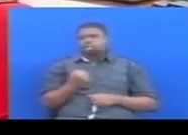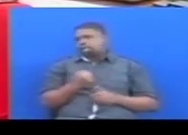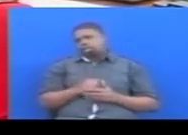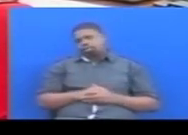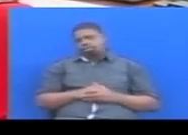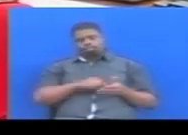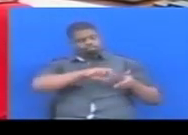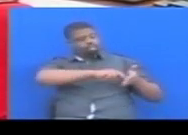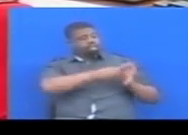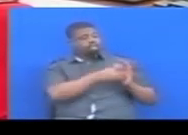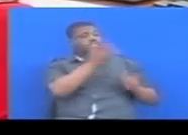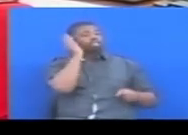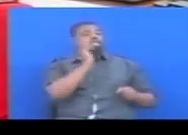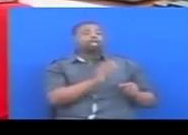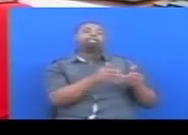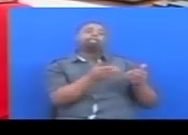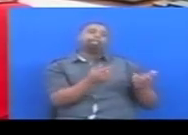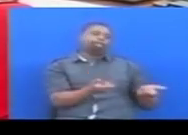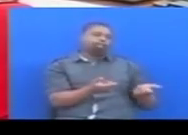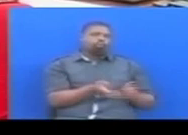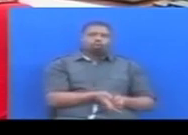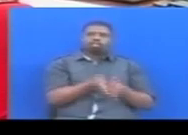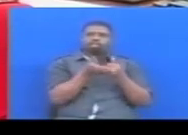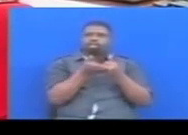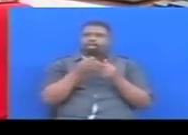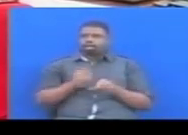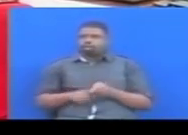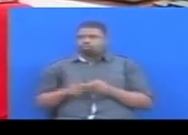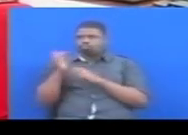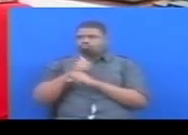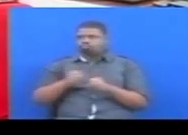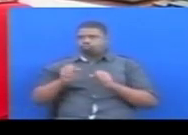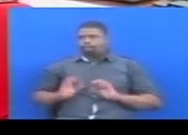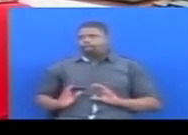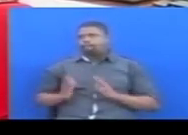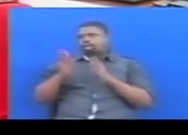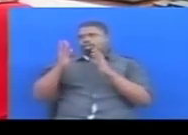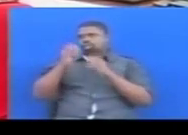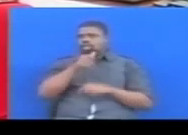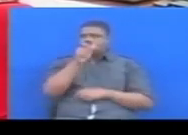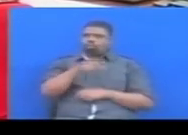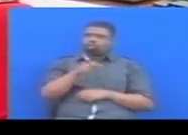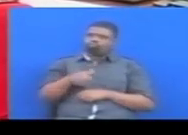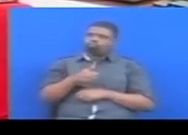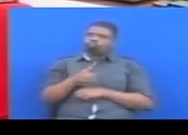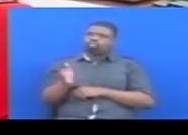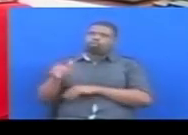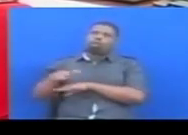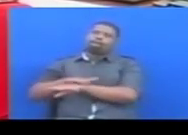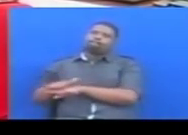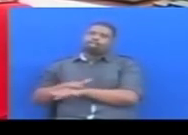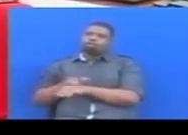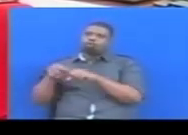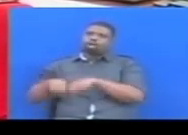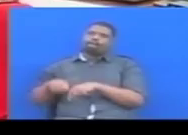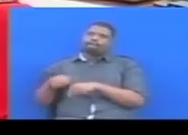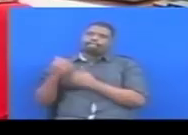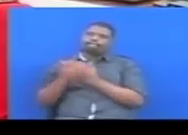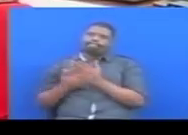mpango mkakati wa serikali kuwasaidia na kunusuru maisha ya watu wenye albinism hapa